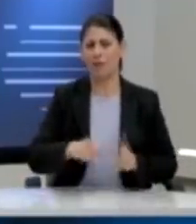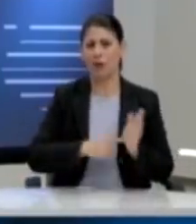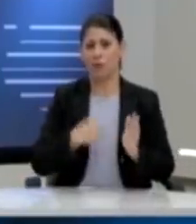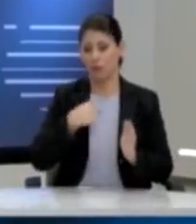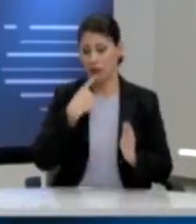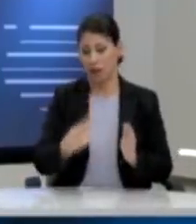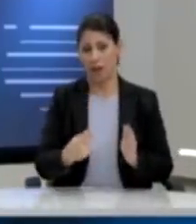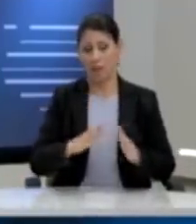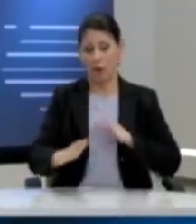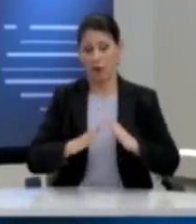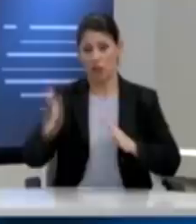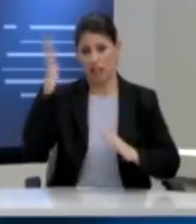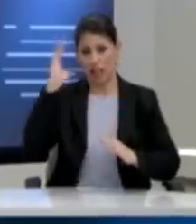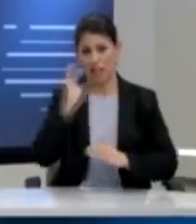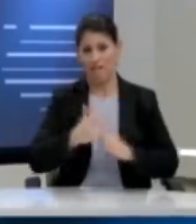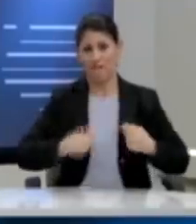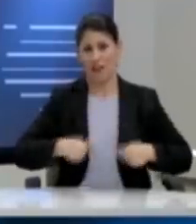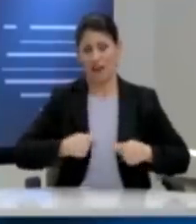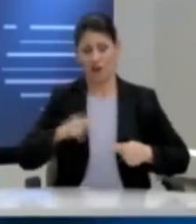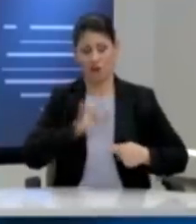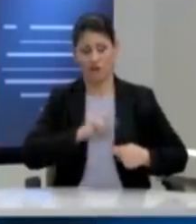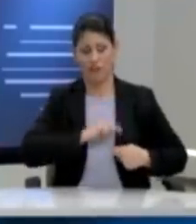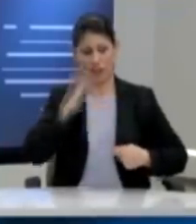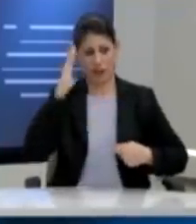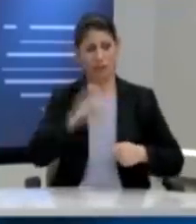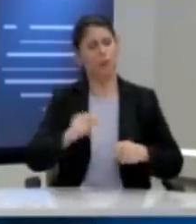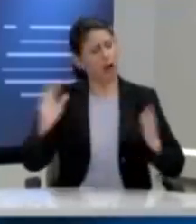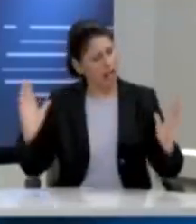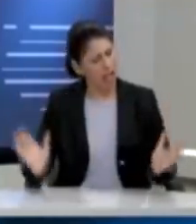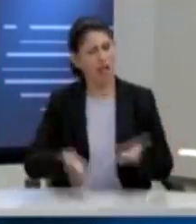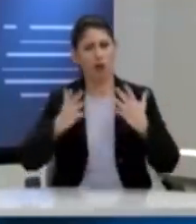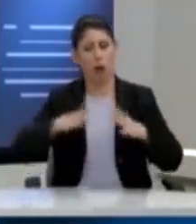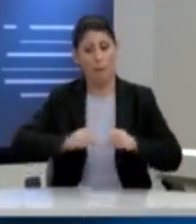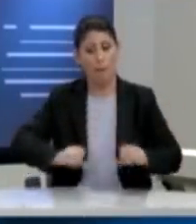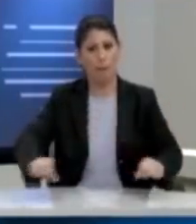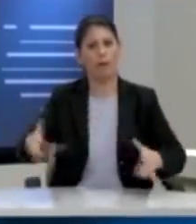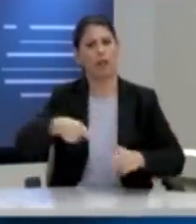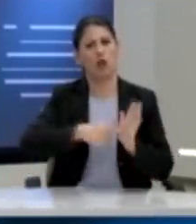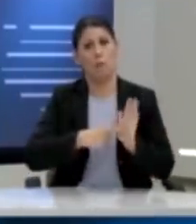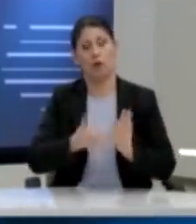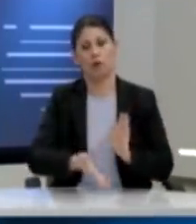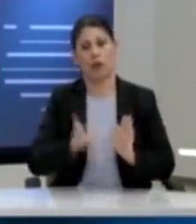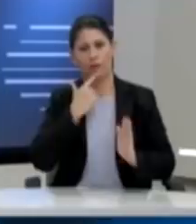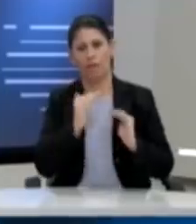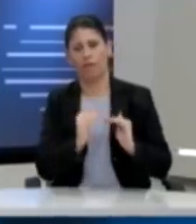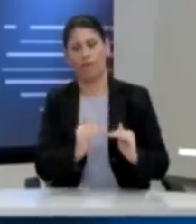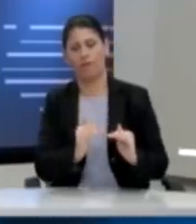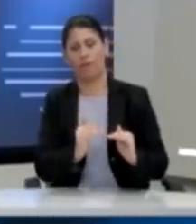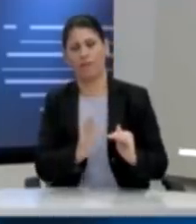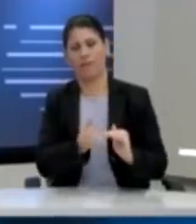Εμείς λέγαμε ότι είναι προστασία του κεφαλαίου, είναι τα συμφέροντα του κεφαλαίου. Έστω απεικιοκρατικός. Αυτόν τον